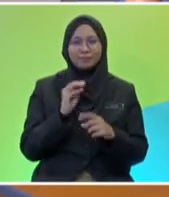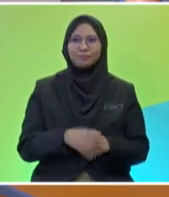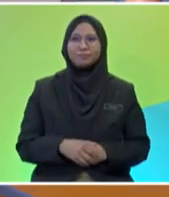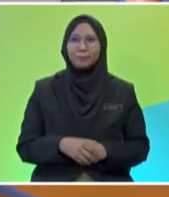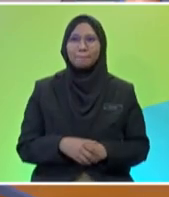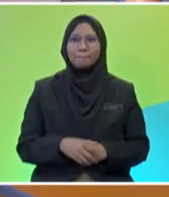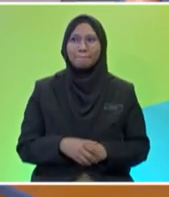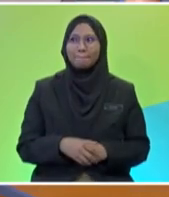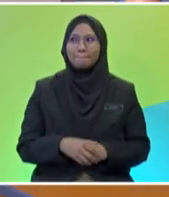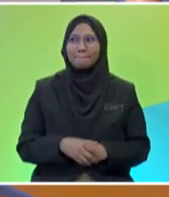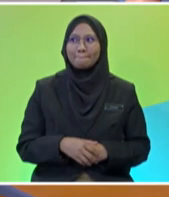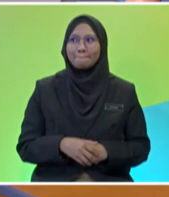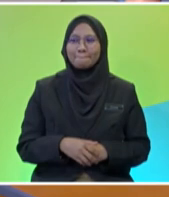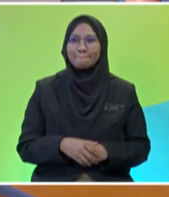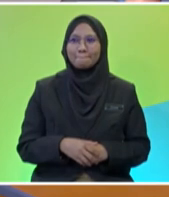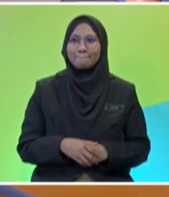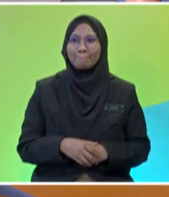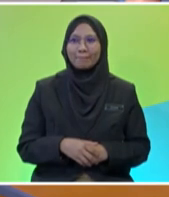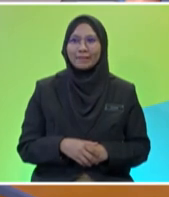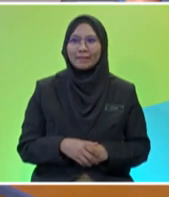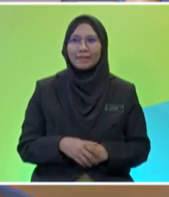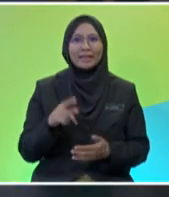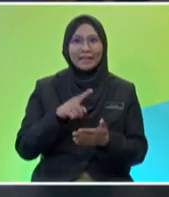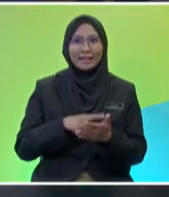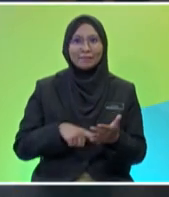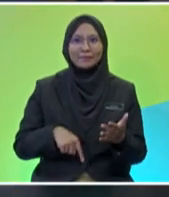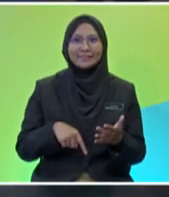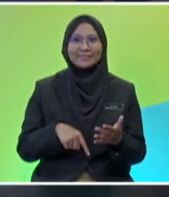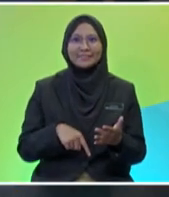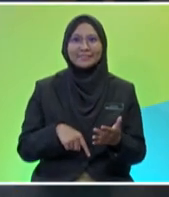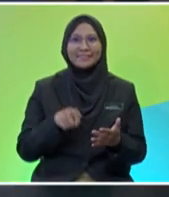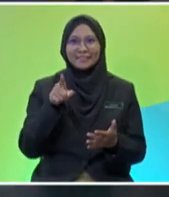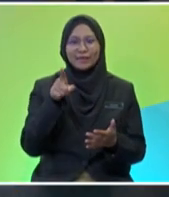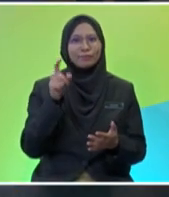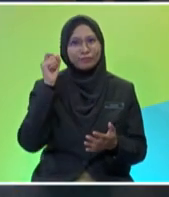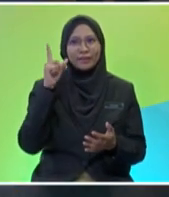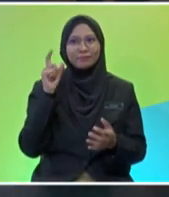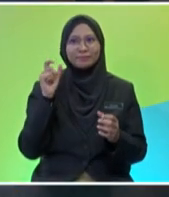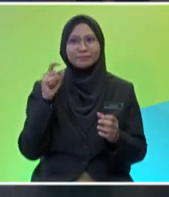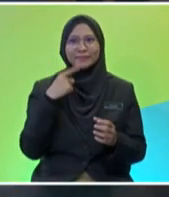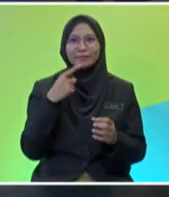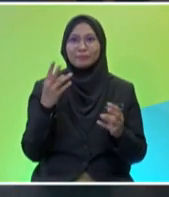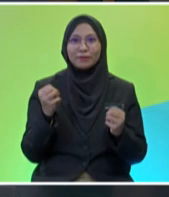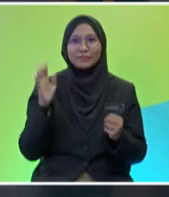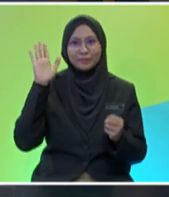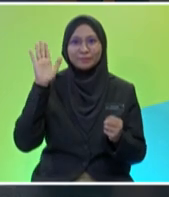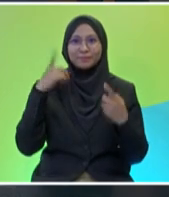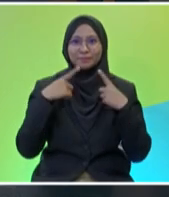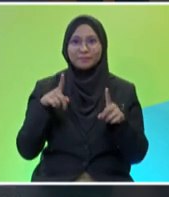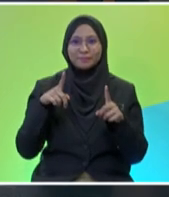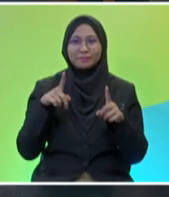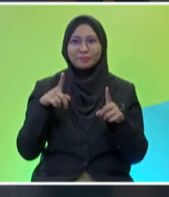untuk hari ini ah cepat siapin ini oke